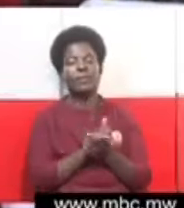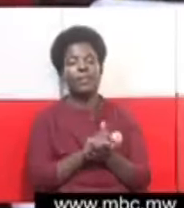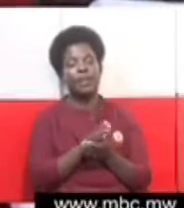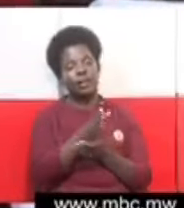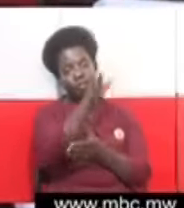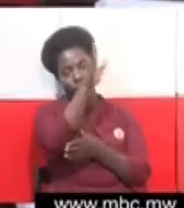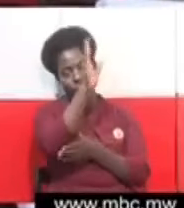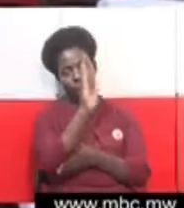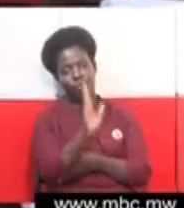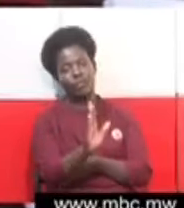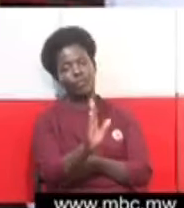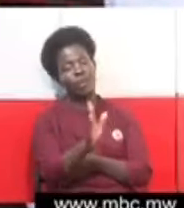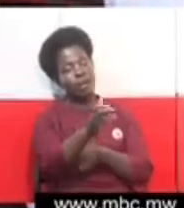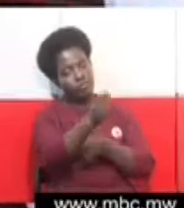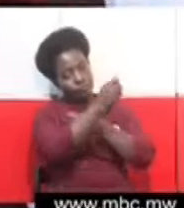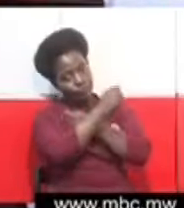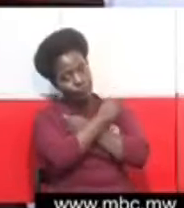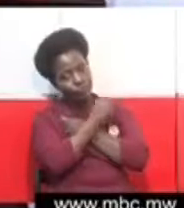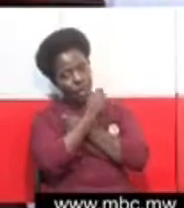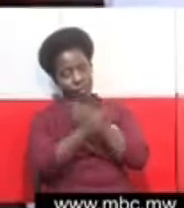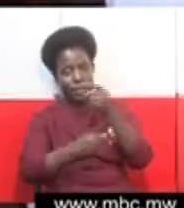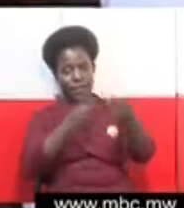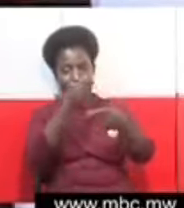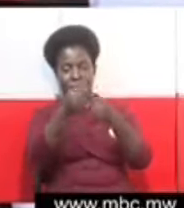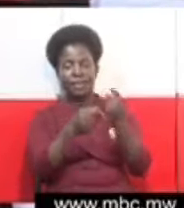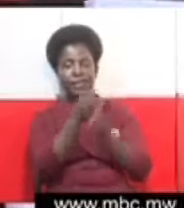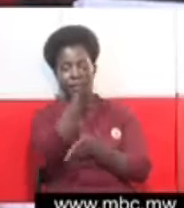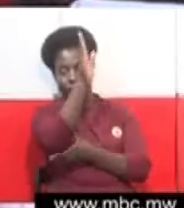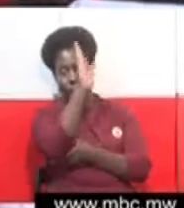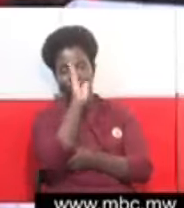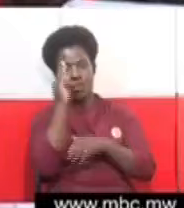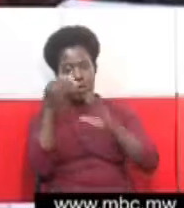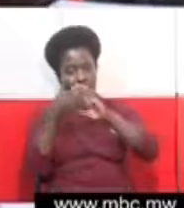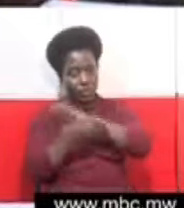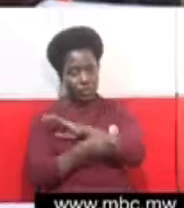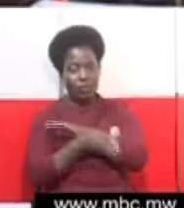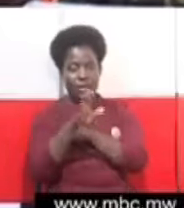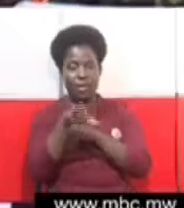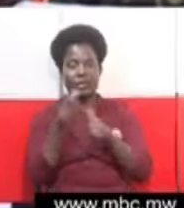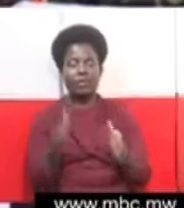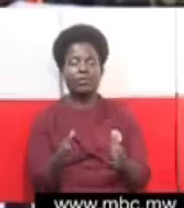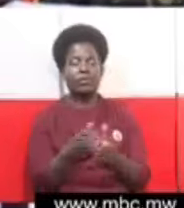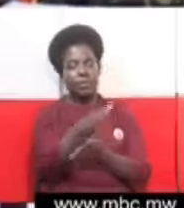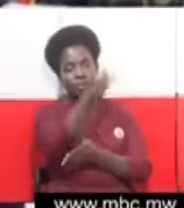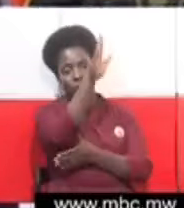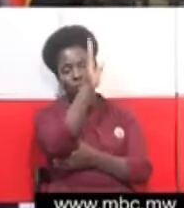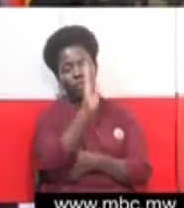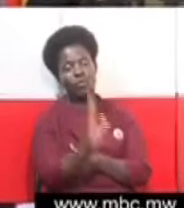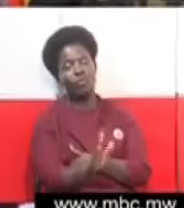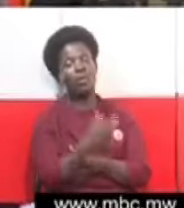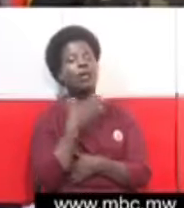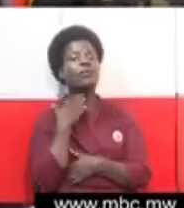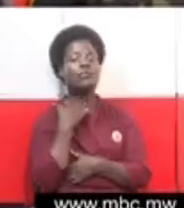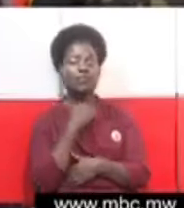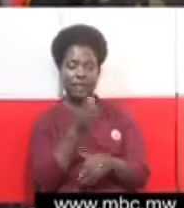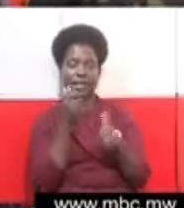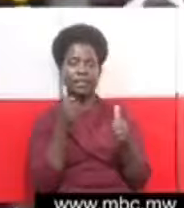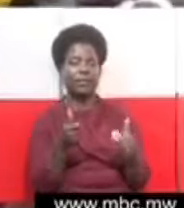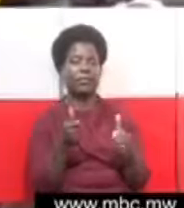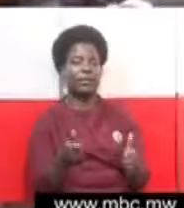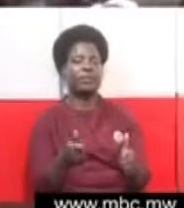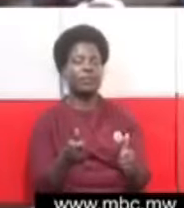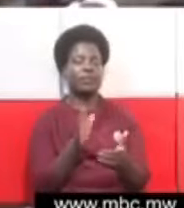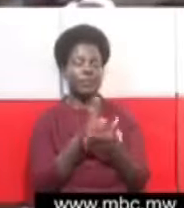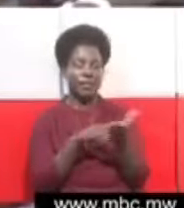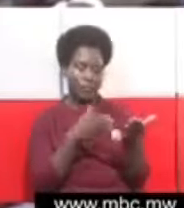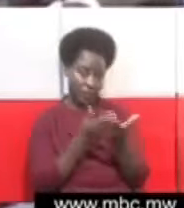Mulungu akutikondabe, Mulungu atisungabe, Mulungu atifunirabe zabwino.